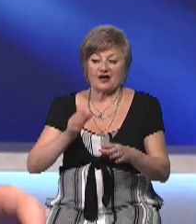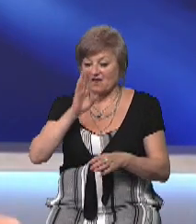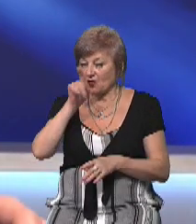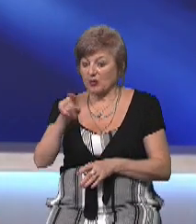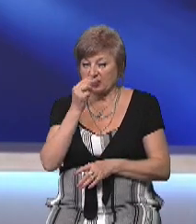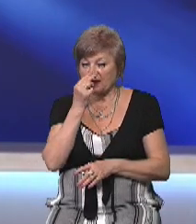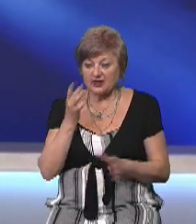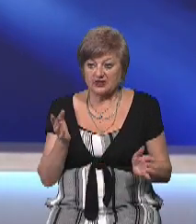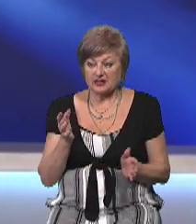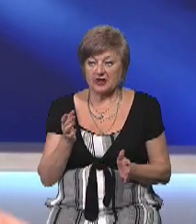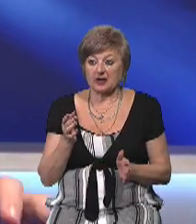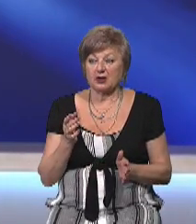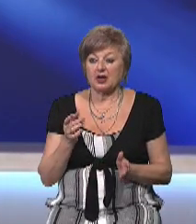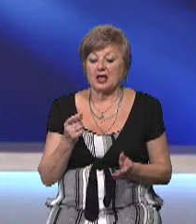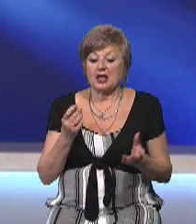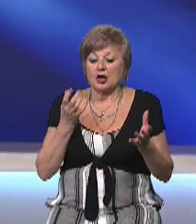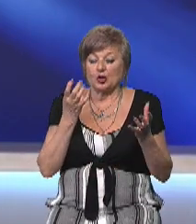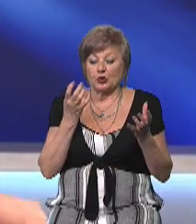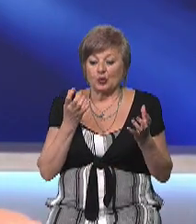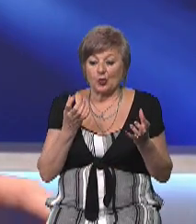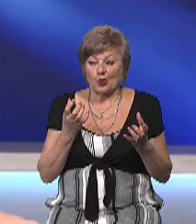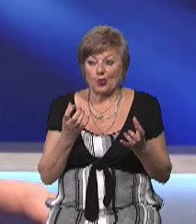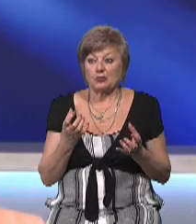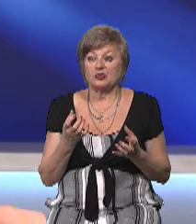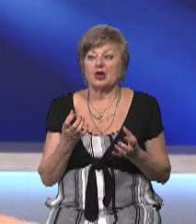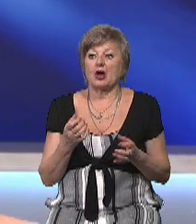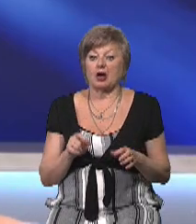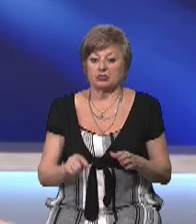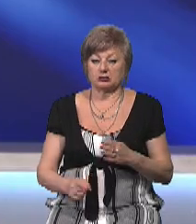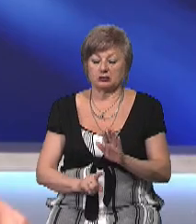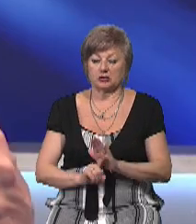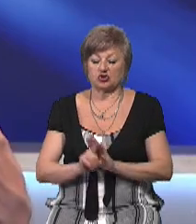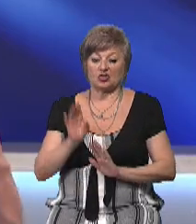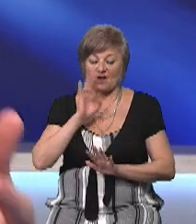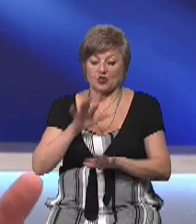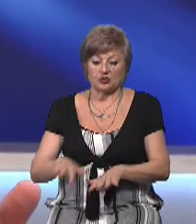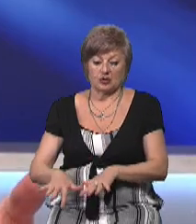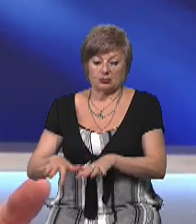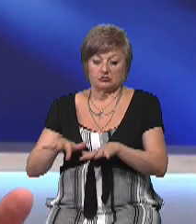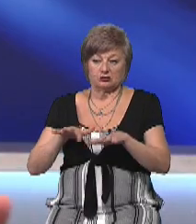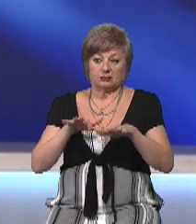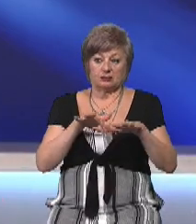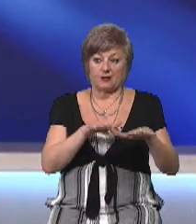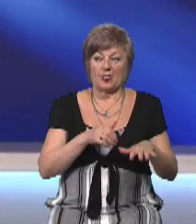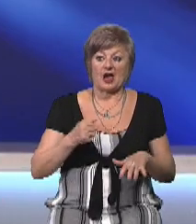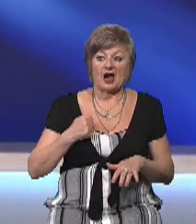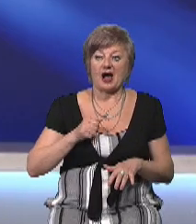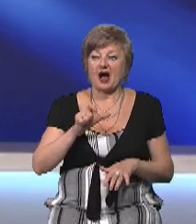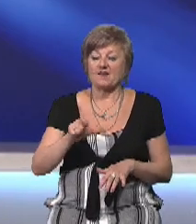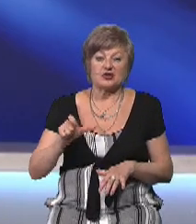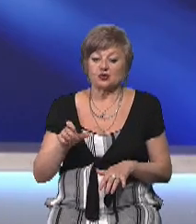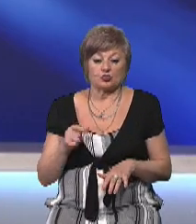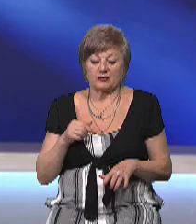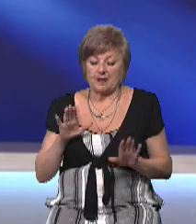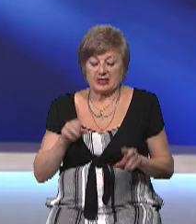І в цій напівтемряві, темряві вже потім починає підніматися вода. А це біженці, це військові, які не